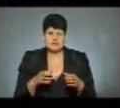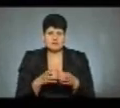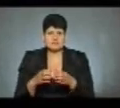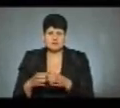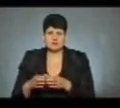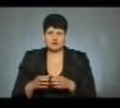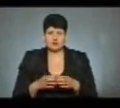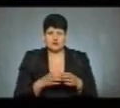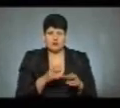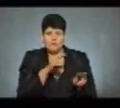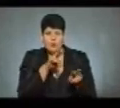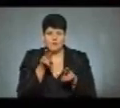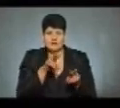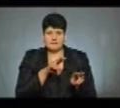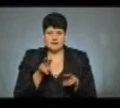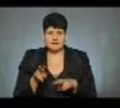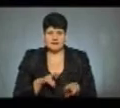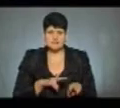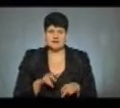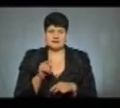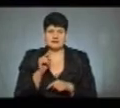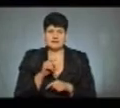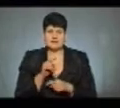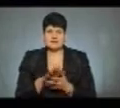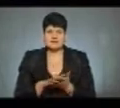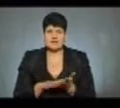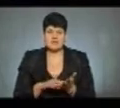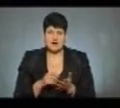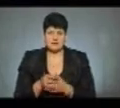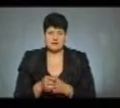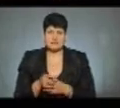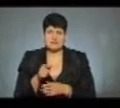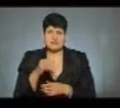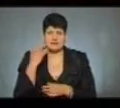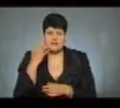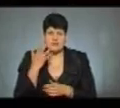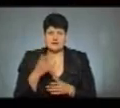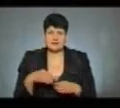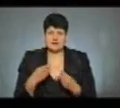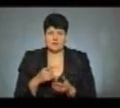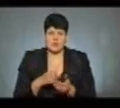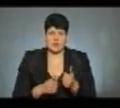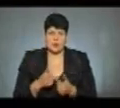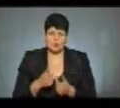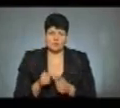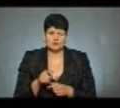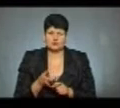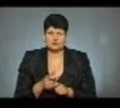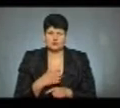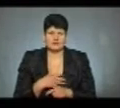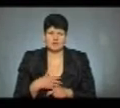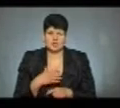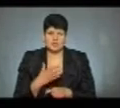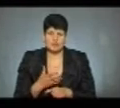різних сегментів подивитися на ті заявки, на ті ідеї, які міста дають на конкурс. І тут дуже важливий